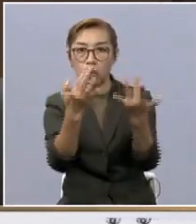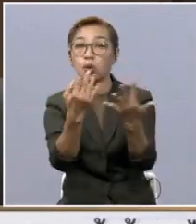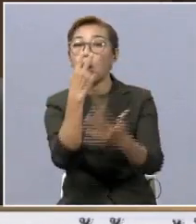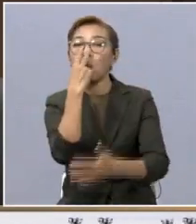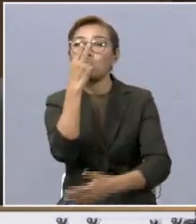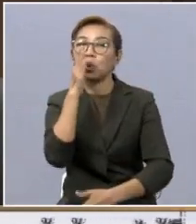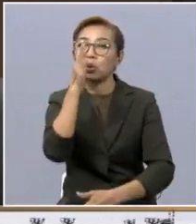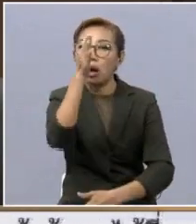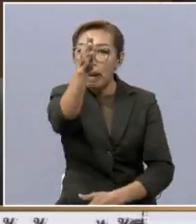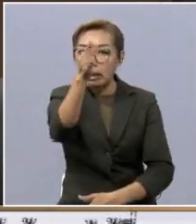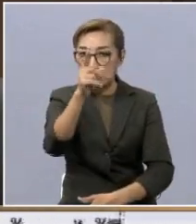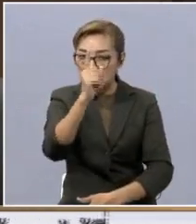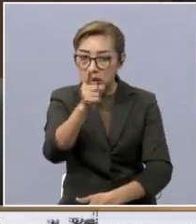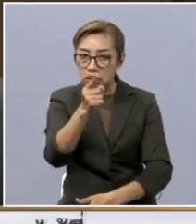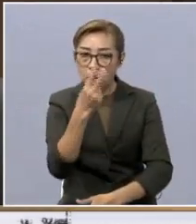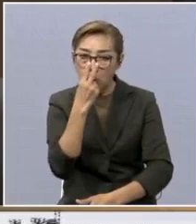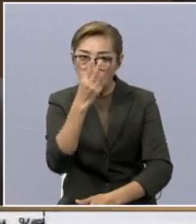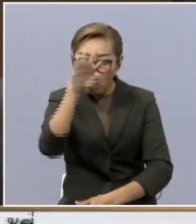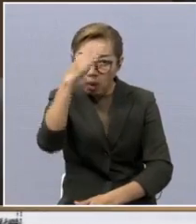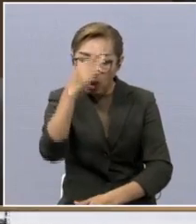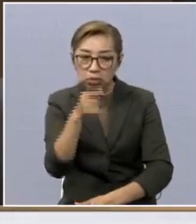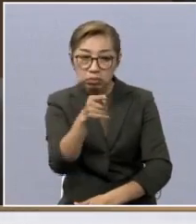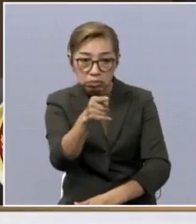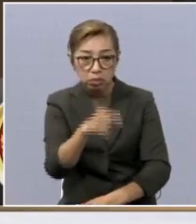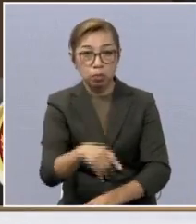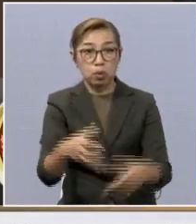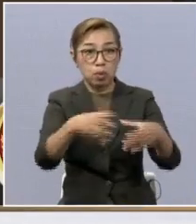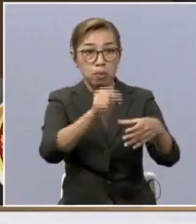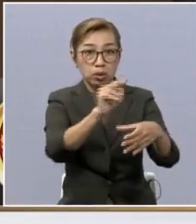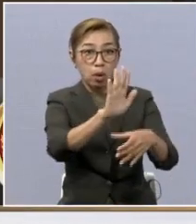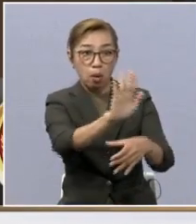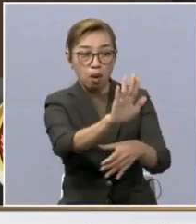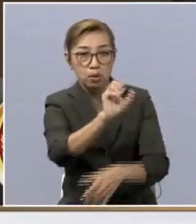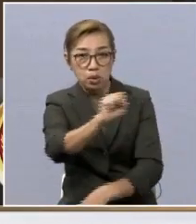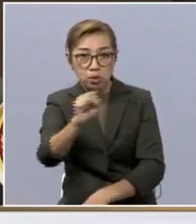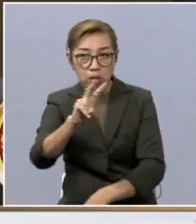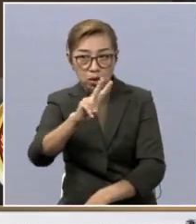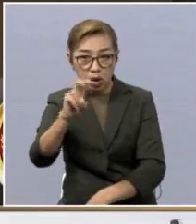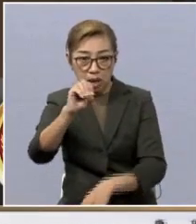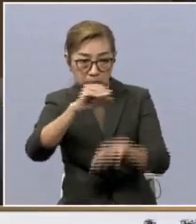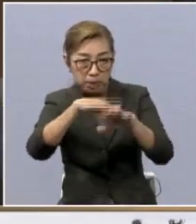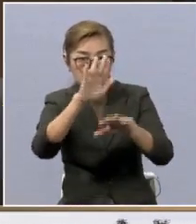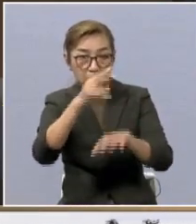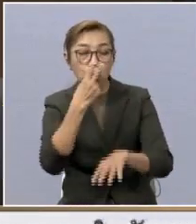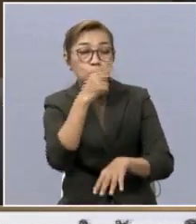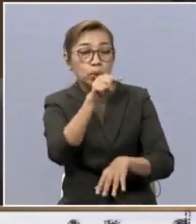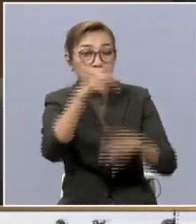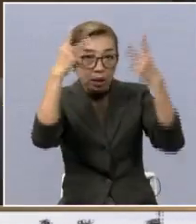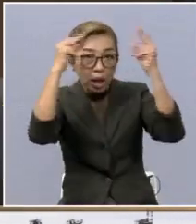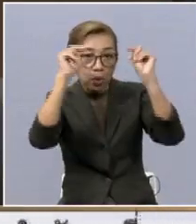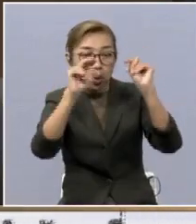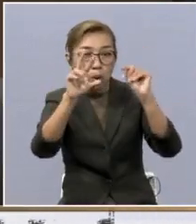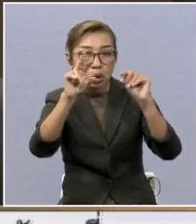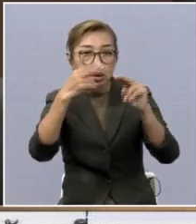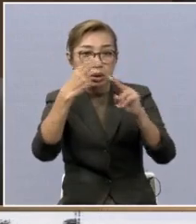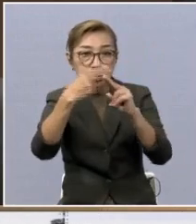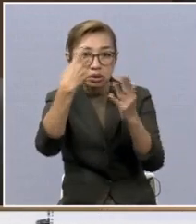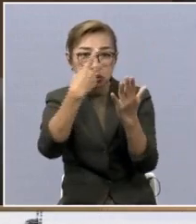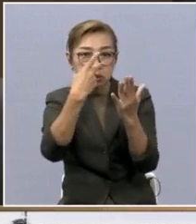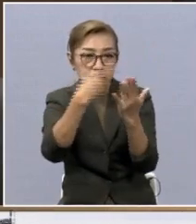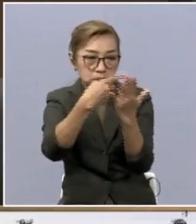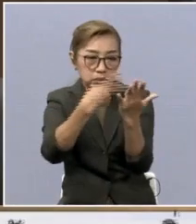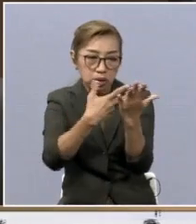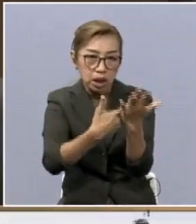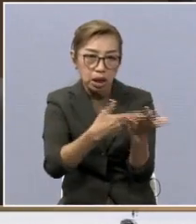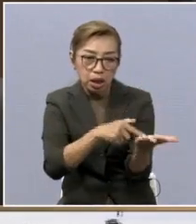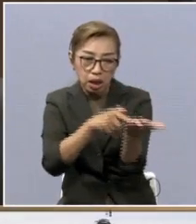างานแล้วถ้าเพื่อไทยได้เกิน250เสียงก็ต้องไปดูต่อครับว่าเพื่อไทยเขาเสนอชื่อใครเป็นนายกถ้าเป็นอุ๊งอิ๊งก็เชื่อว่าสว.